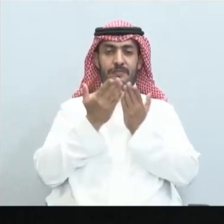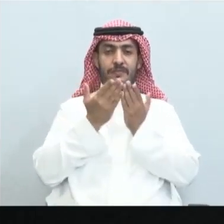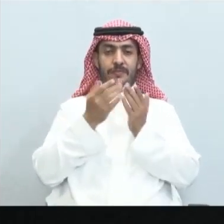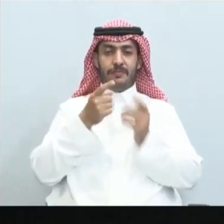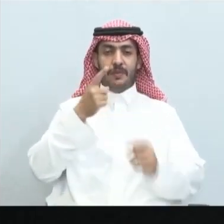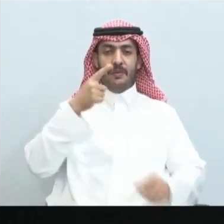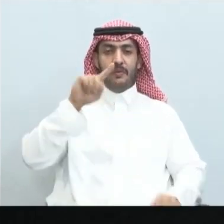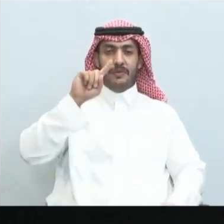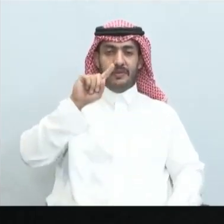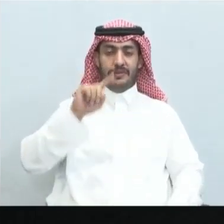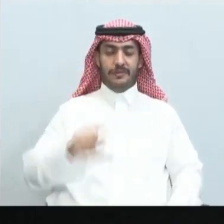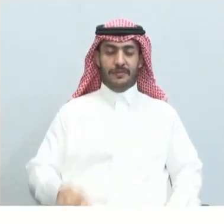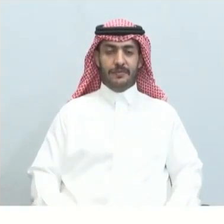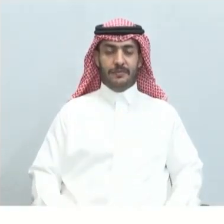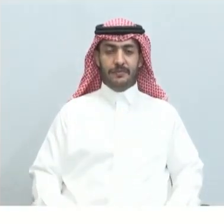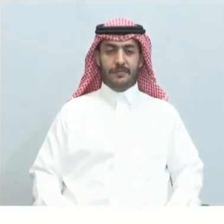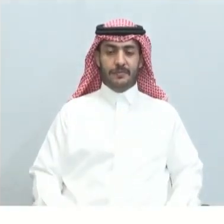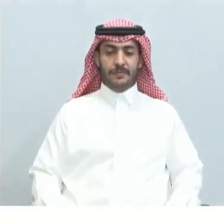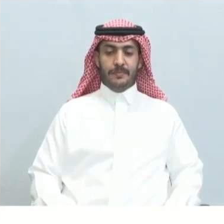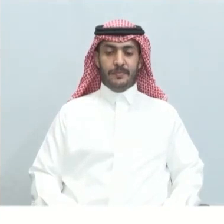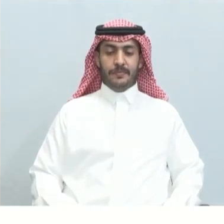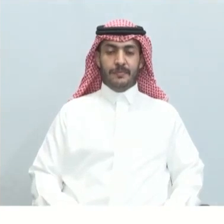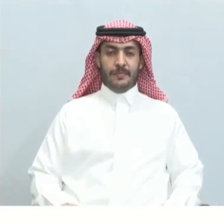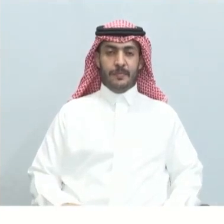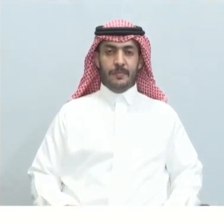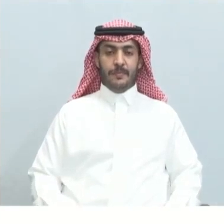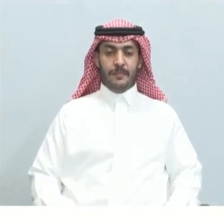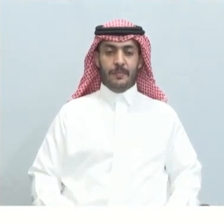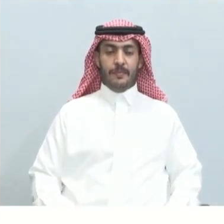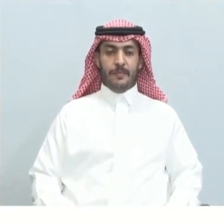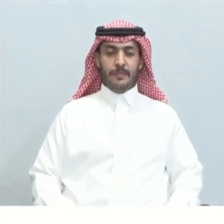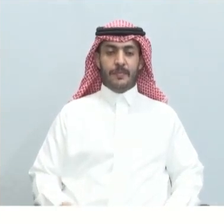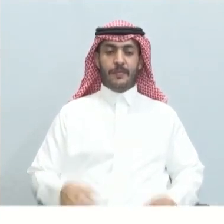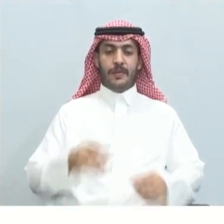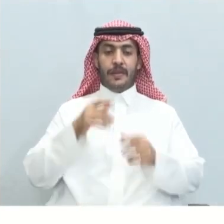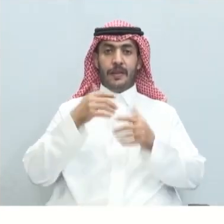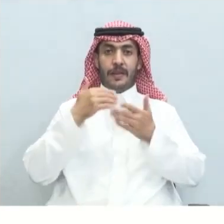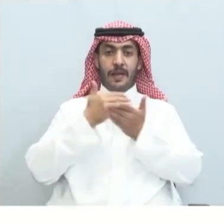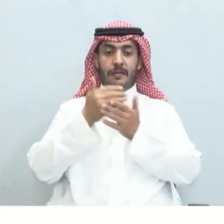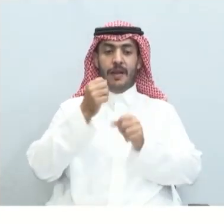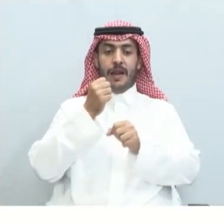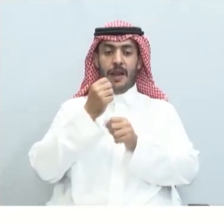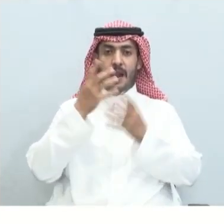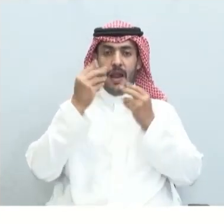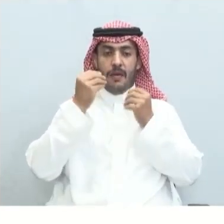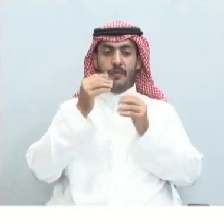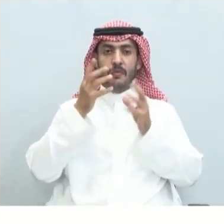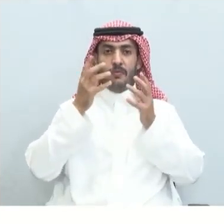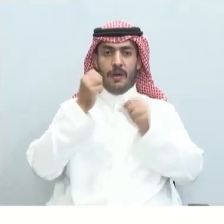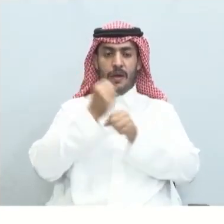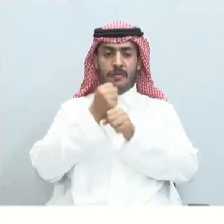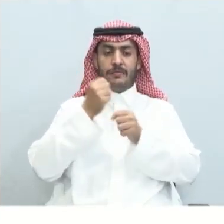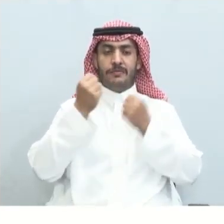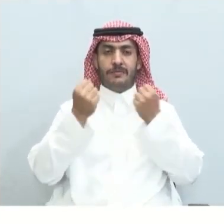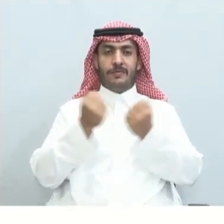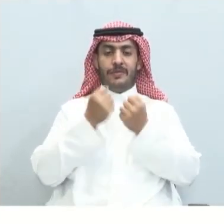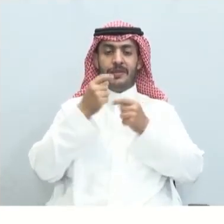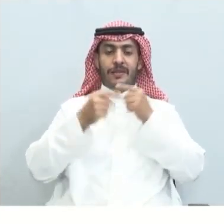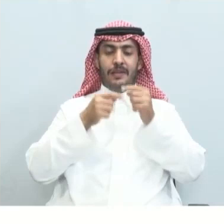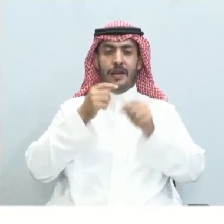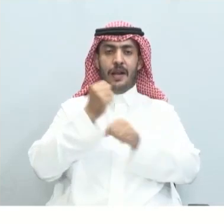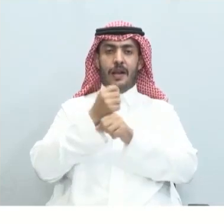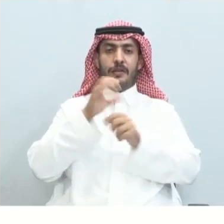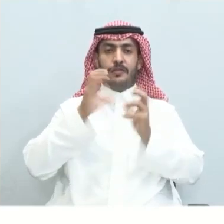الاول متوسط نستكمل العلم وعملياته وتحديدا الممارسات العلميه